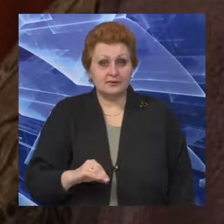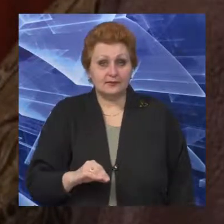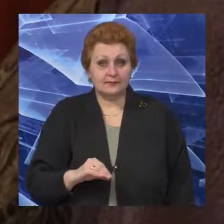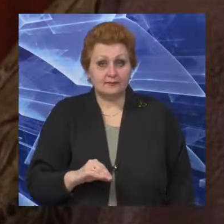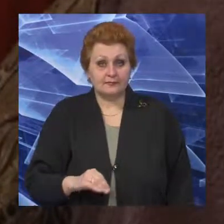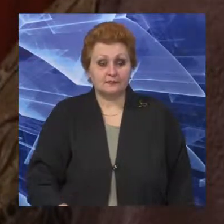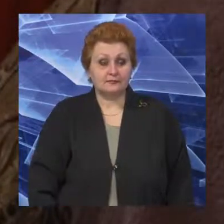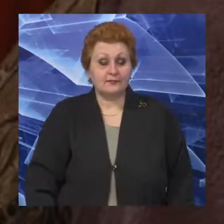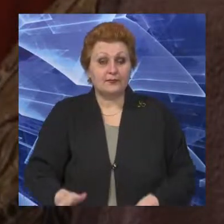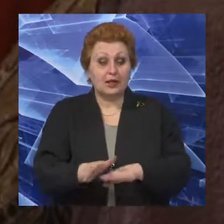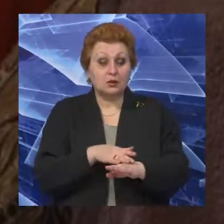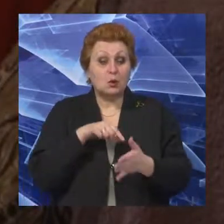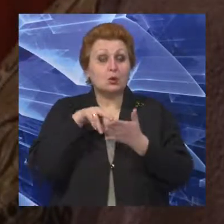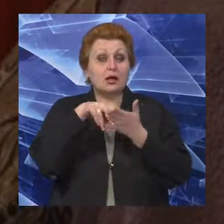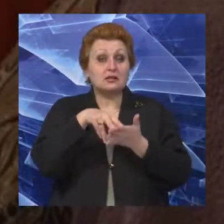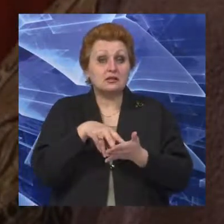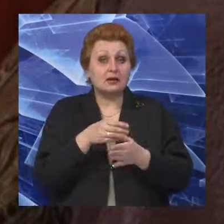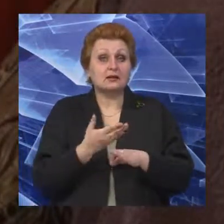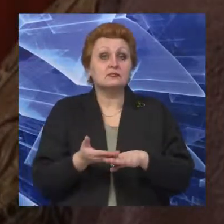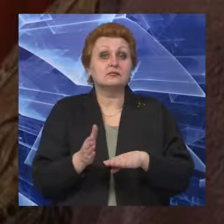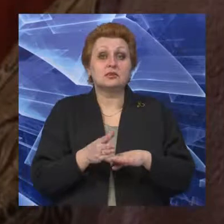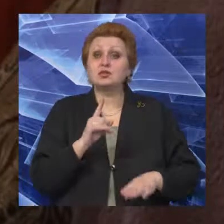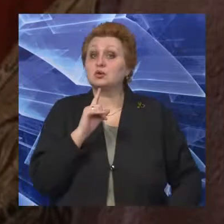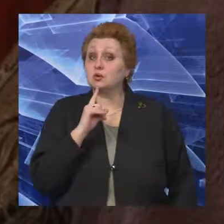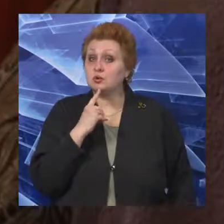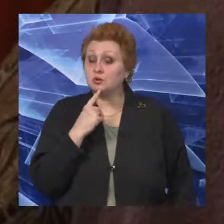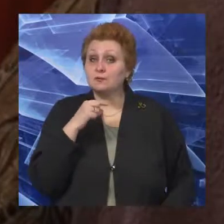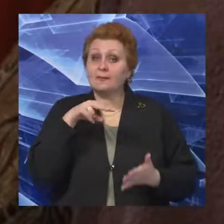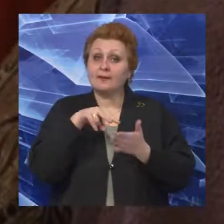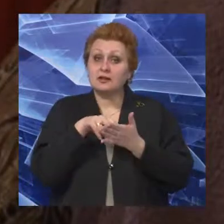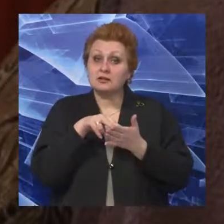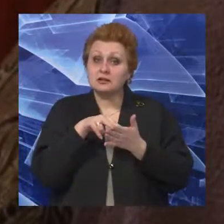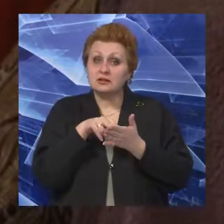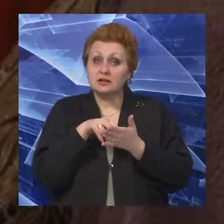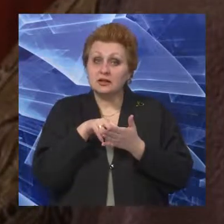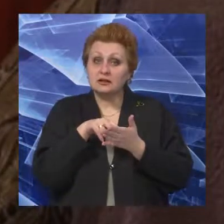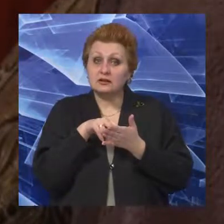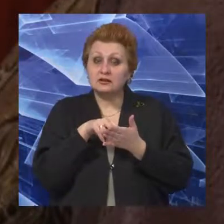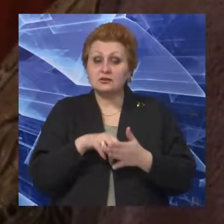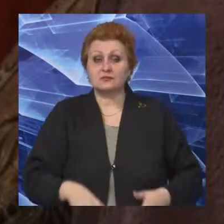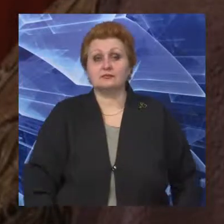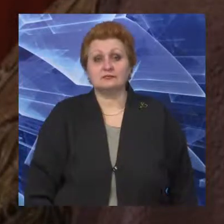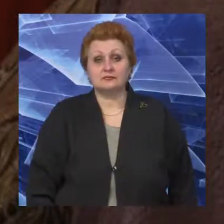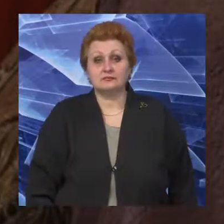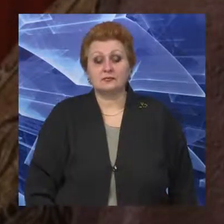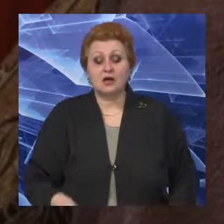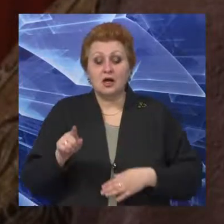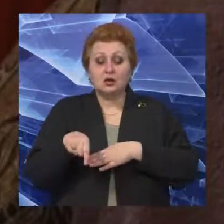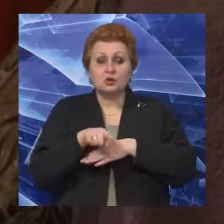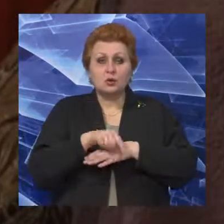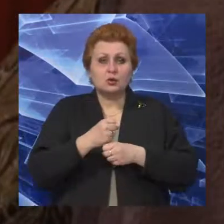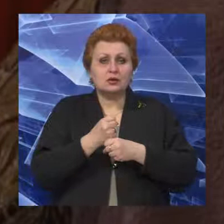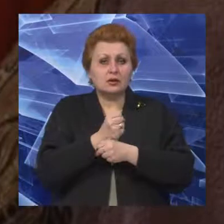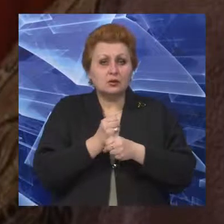Это раз. Во-вторых, конечно, долго стоять, тяжело давалось. Стоишь, мысли где-то летают непонятно где, ноги